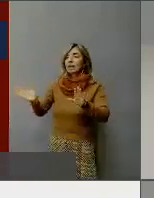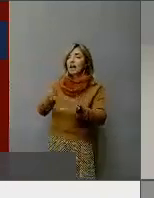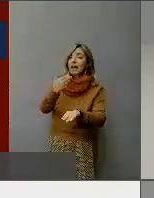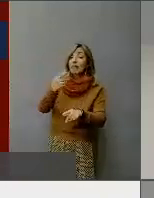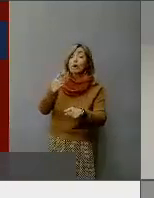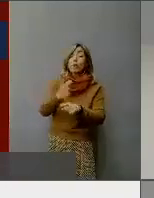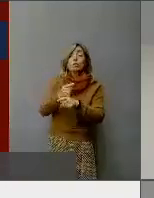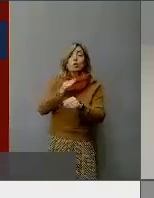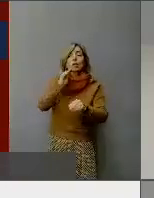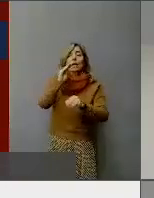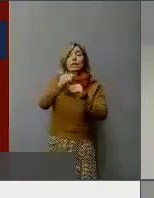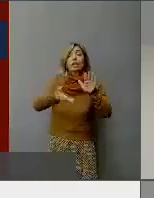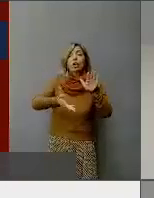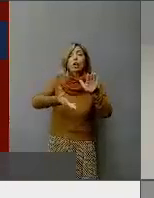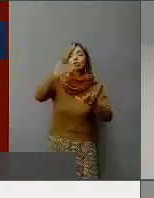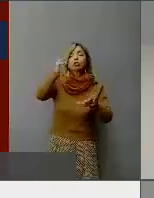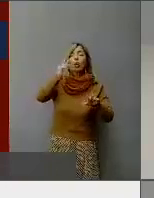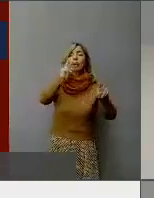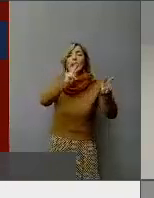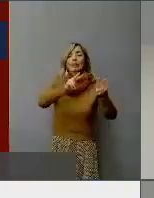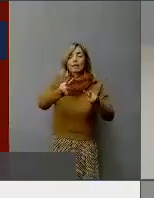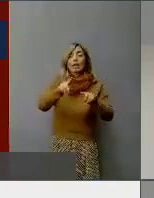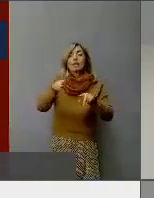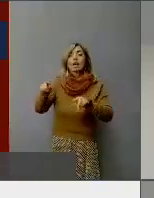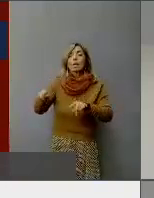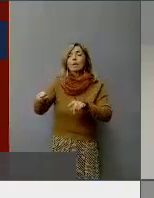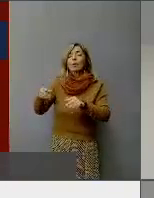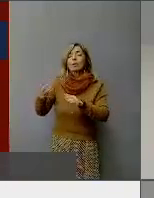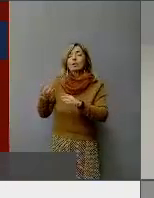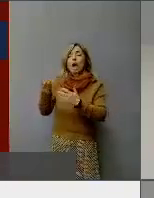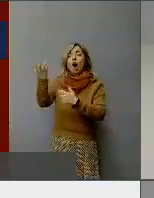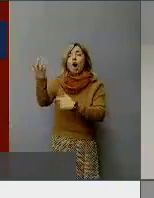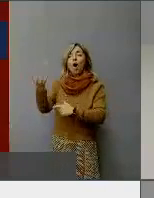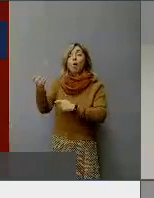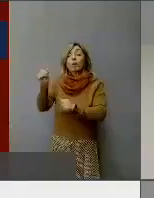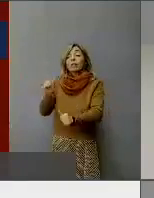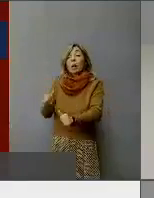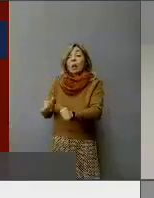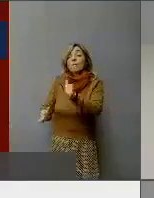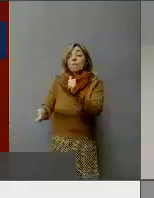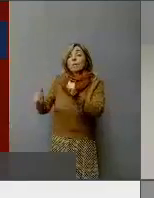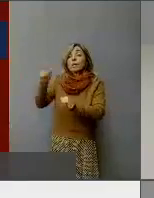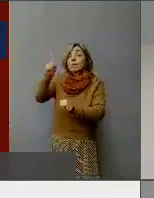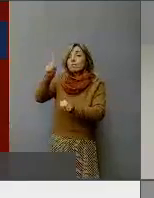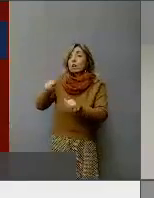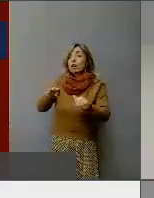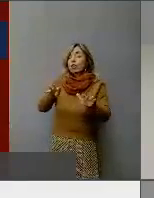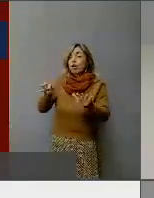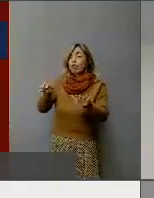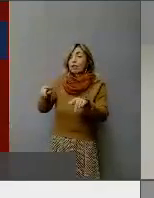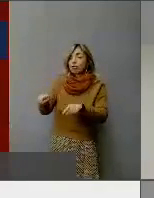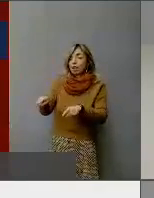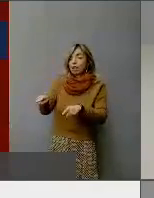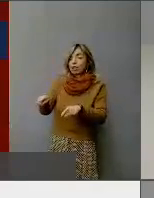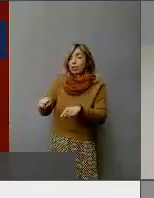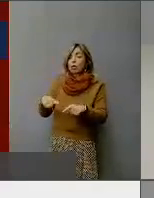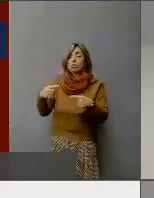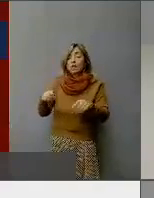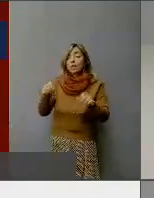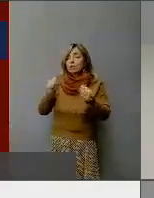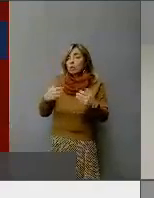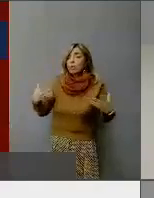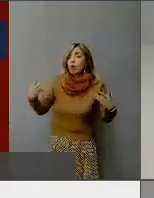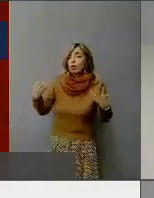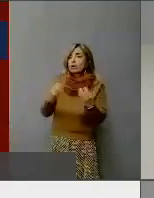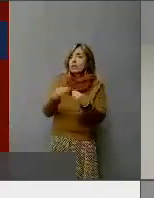antecedente al 1900 quindi si può fare anche come dire un progetto insieme al municipio fermo restando